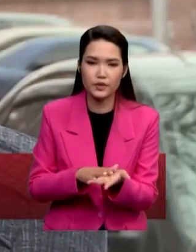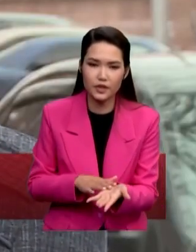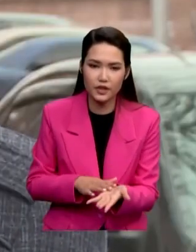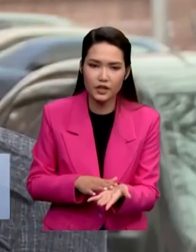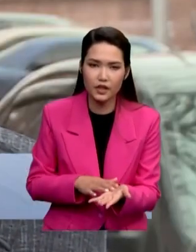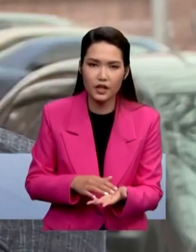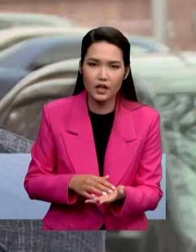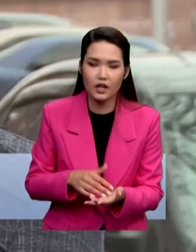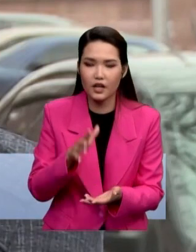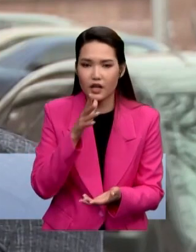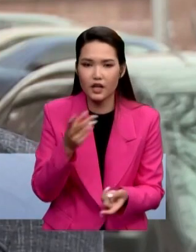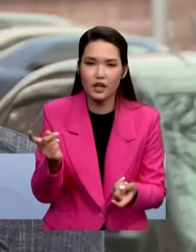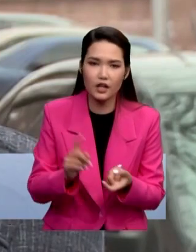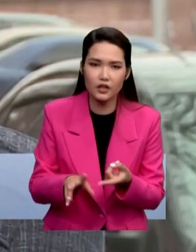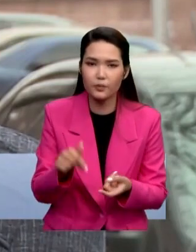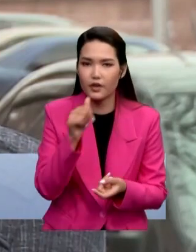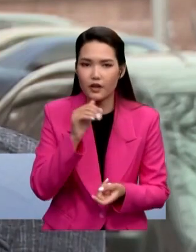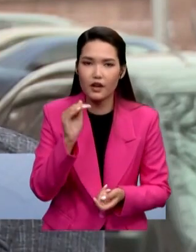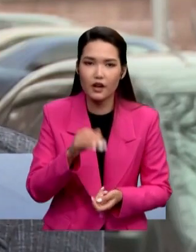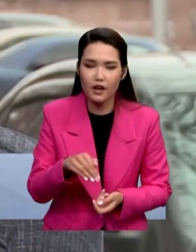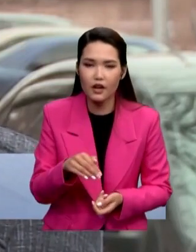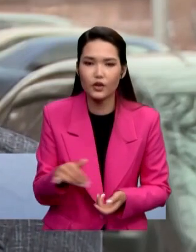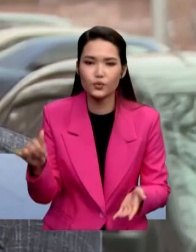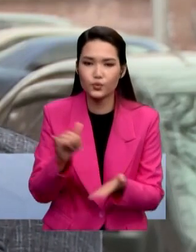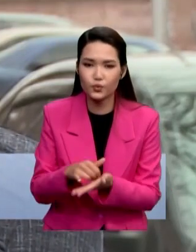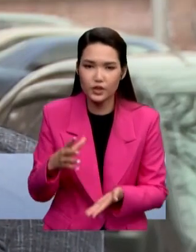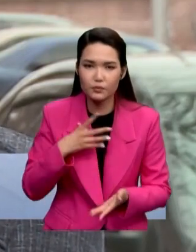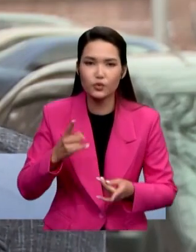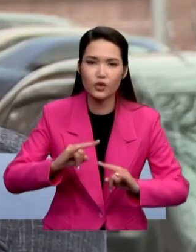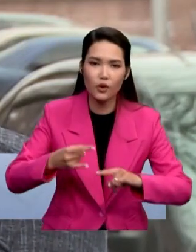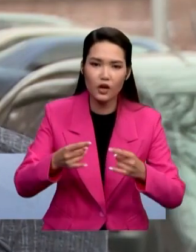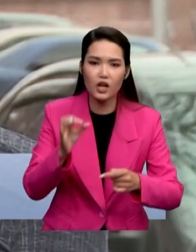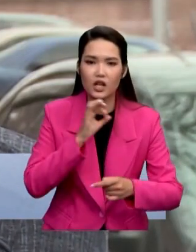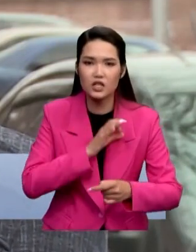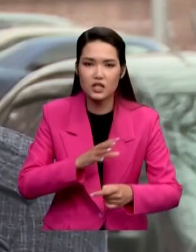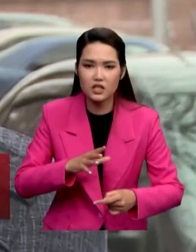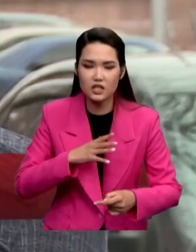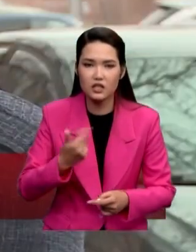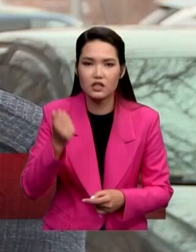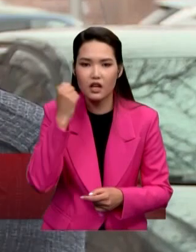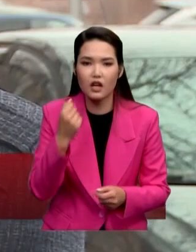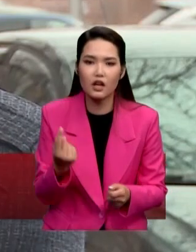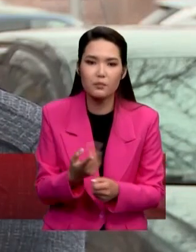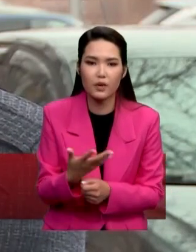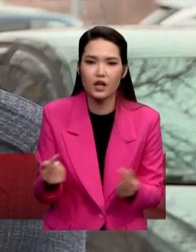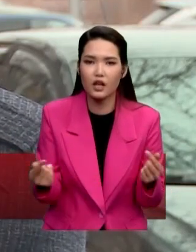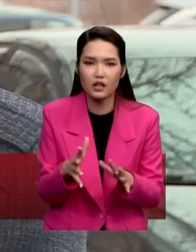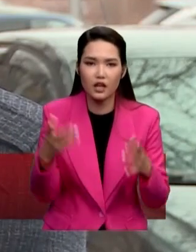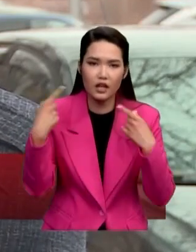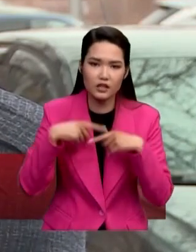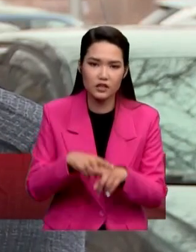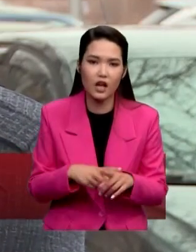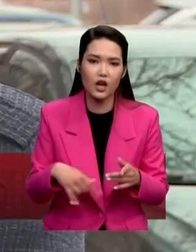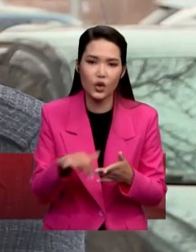На основании независимой экспертизы было установлено, что кирпичи использовались в БУ, где был авторский и технический